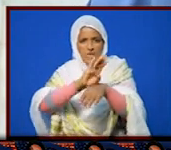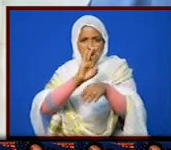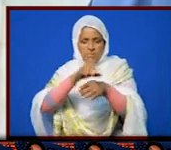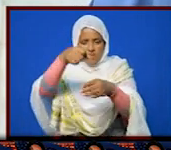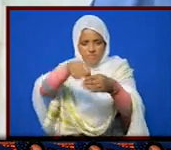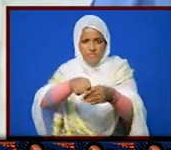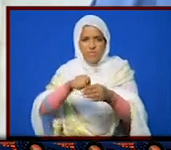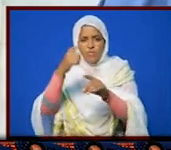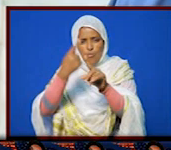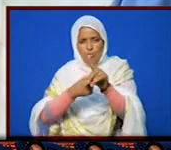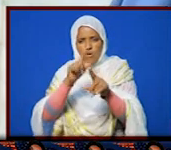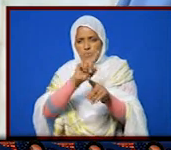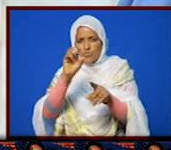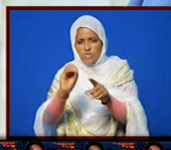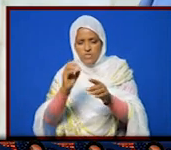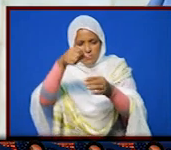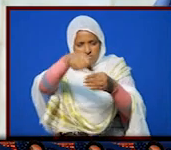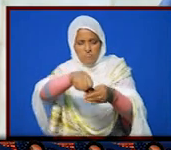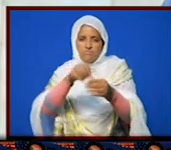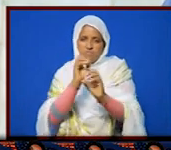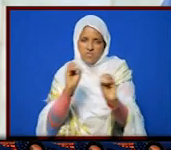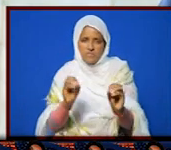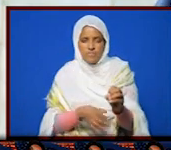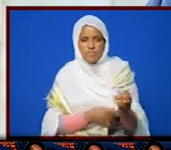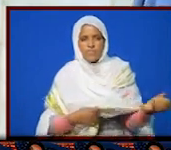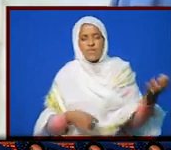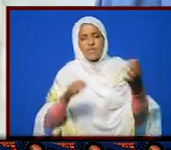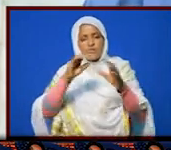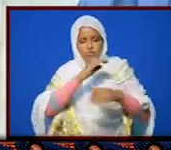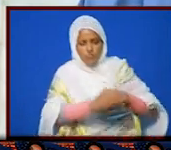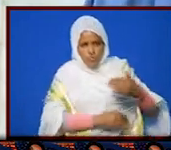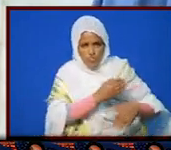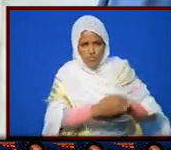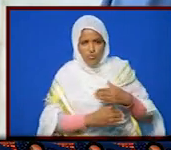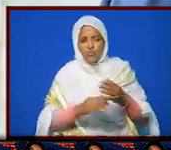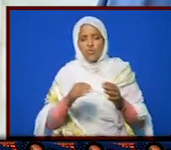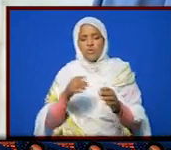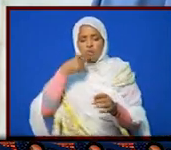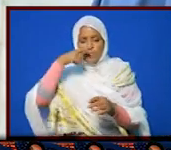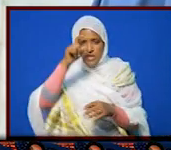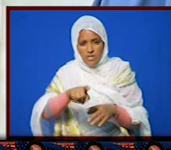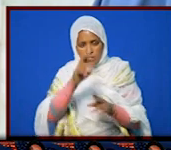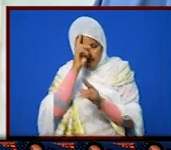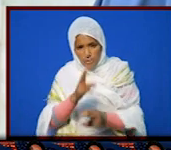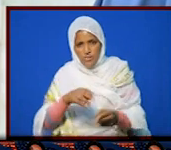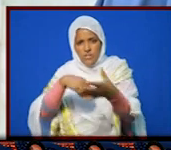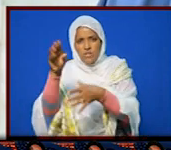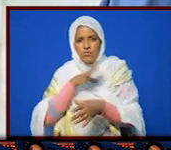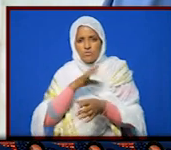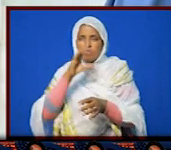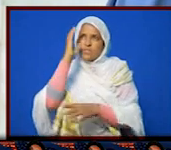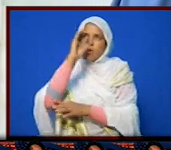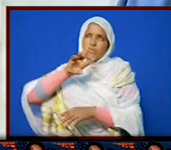ነው፣ በእውነት አስራቴን የሰረቀ የተረገመ ይሆናል ይላል። ትውልዱ ከመርገምና